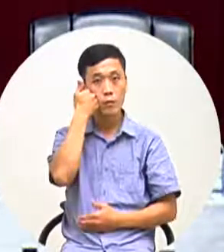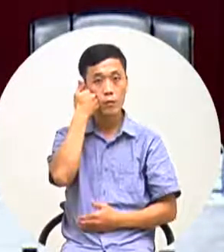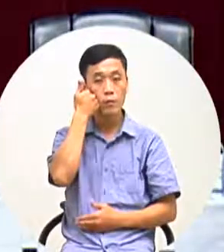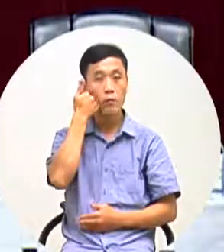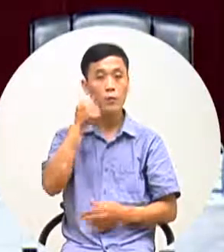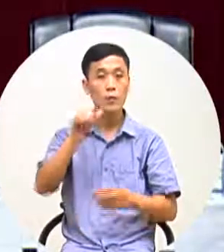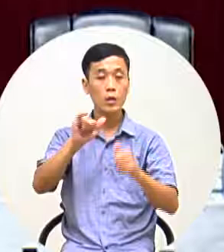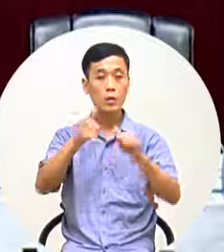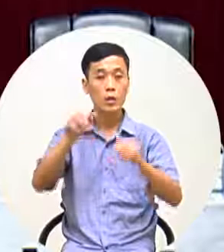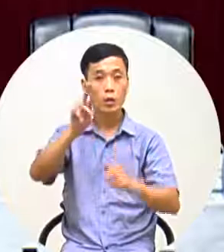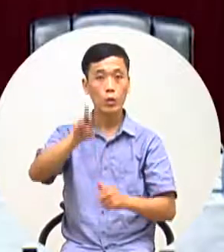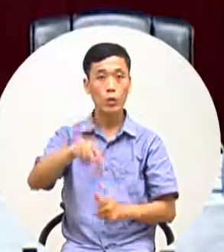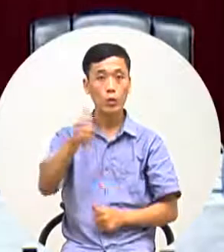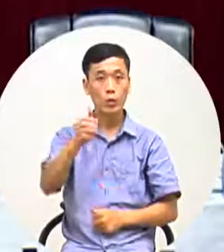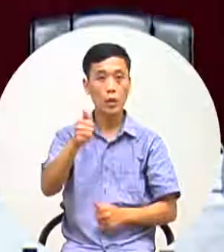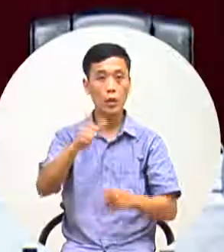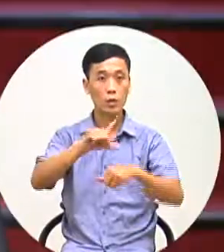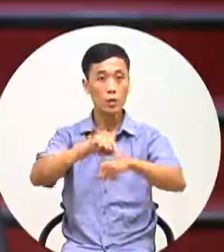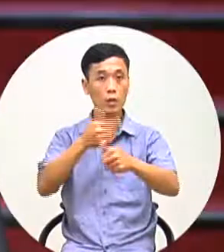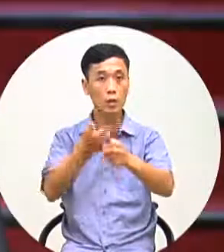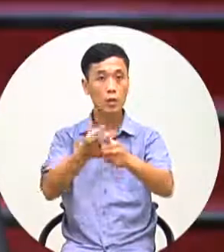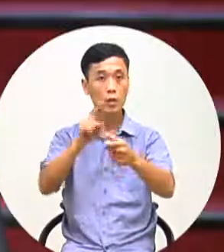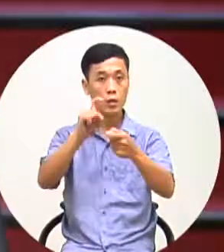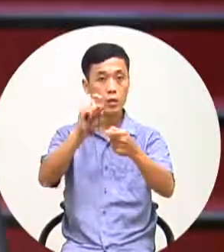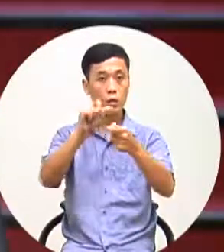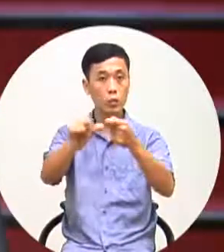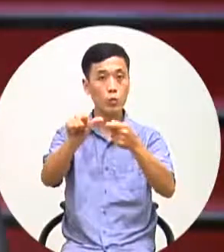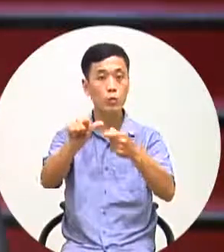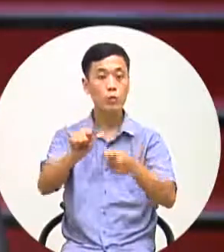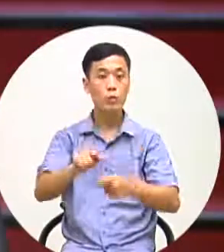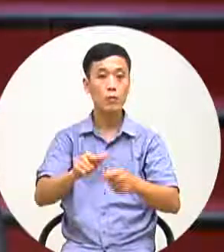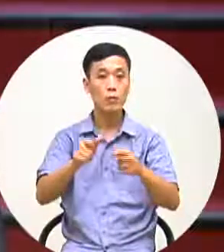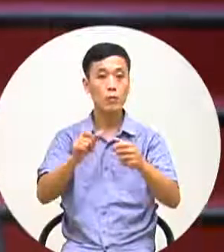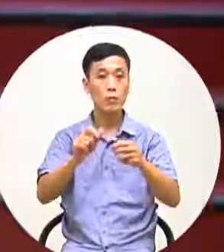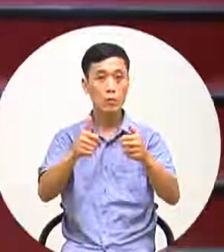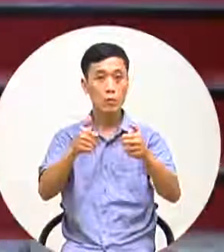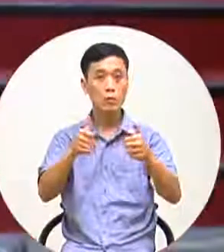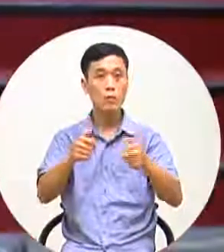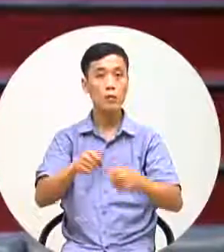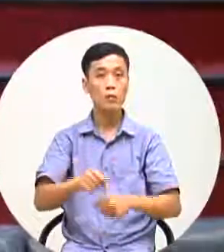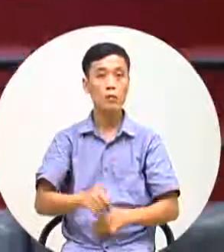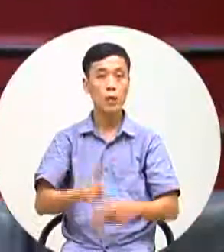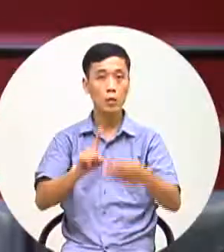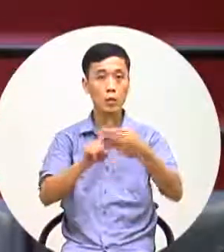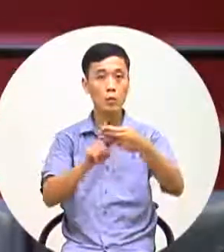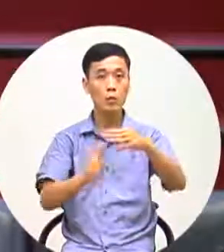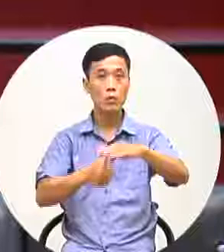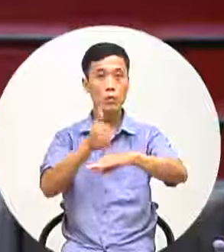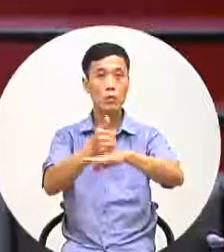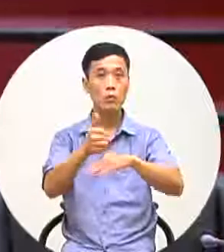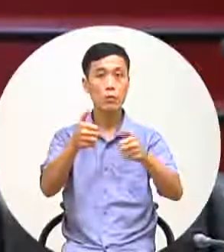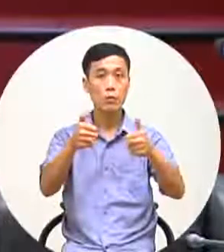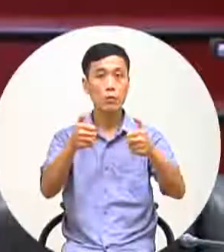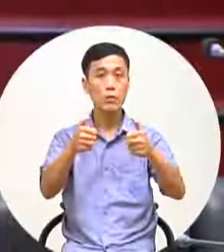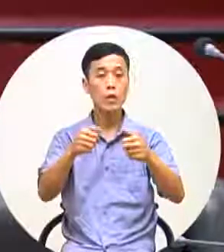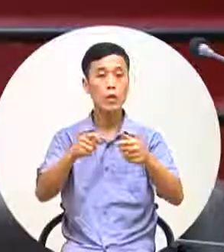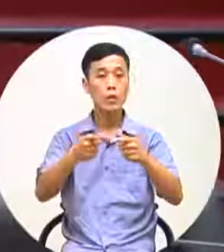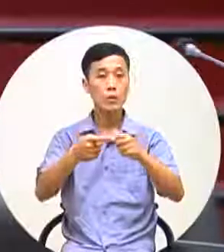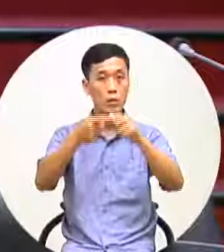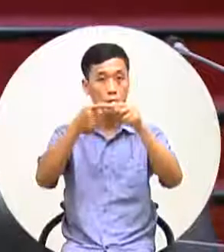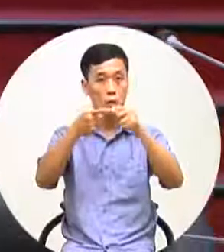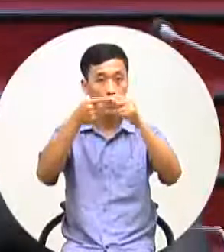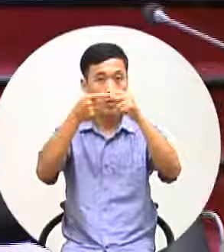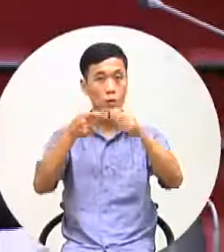间15分钟。 好，谢谢哈。谢谢主席。首先我要感谢哈我们公务